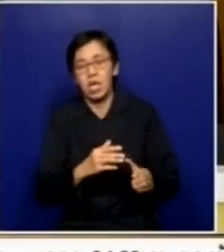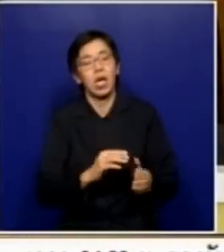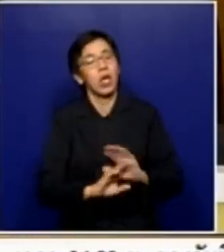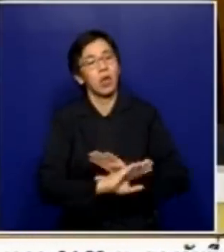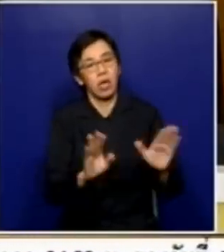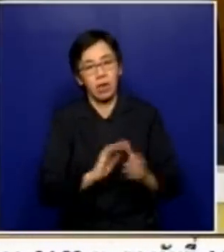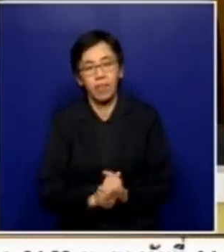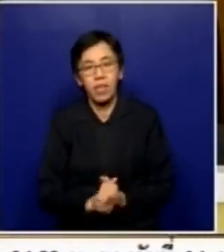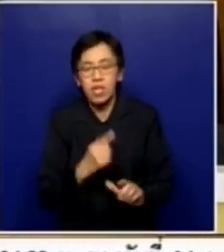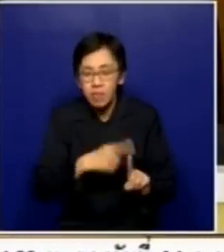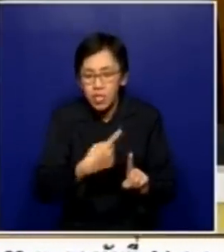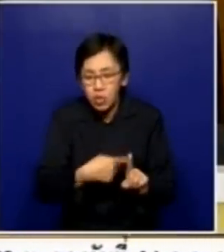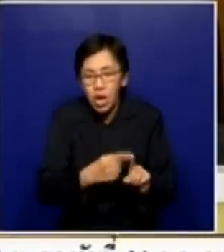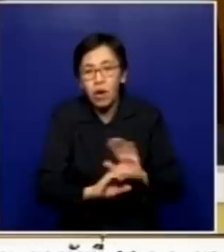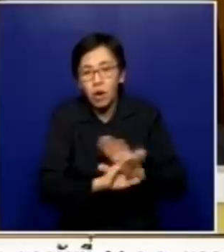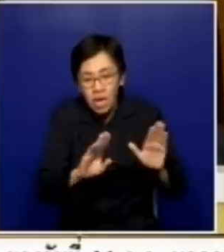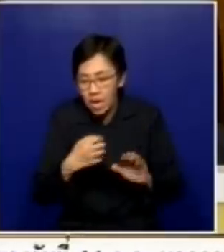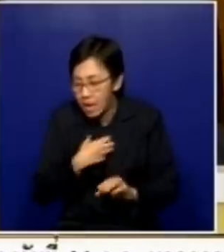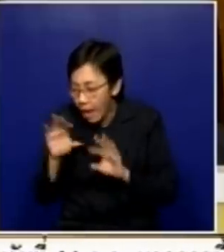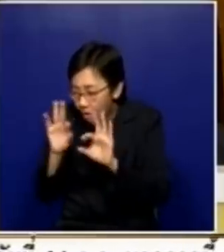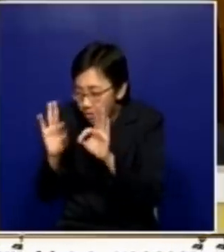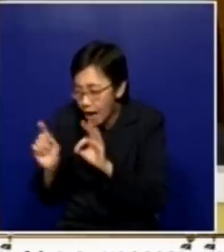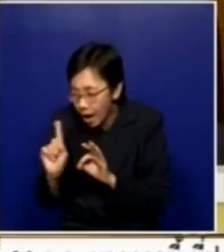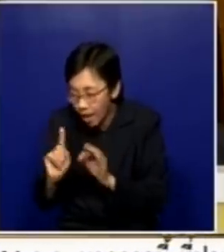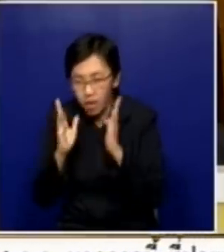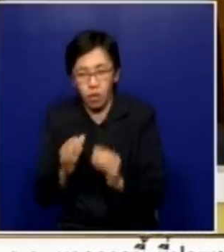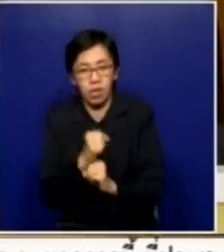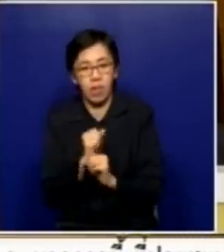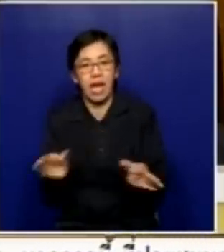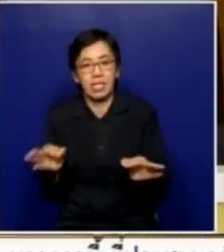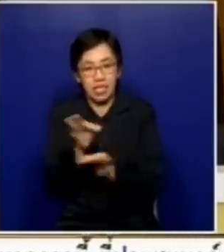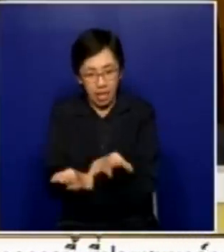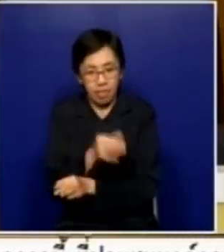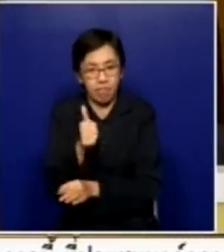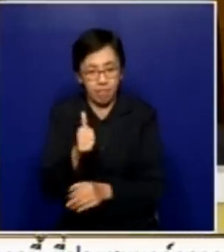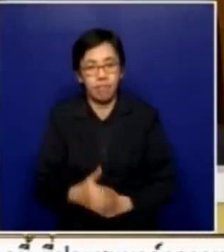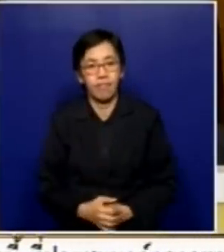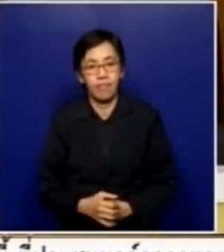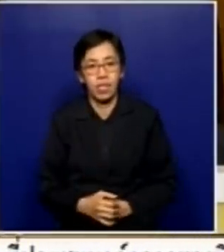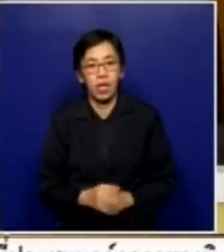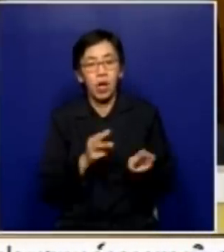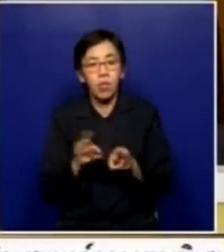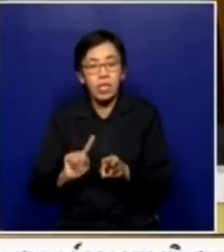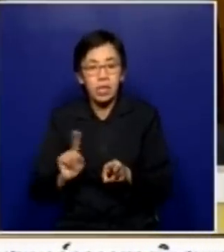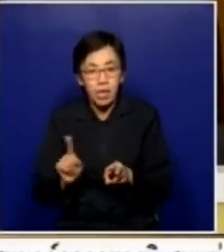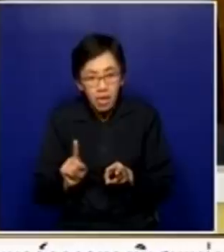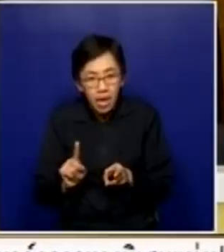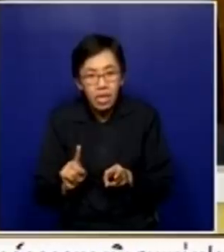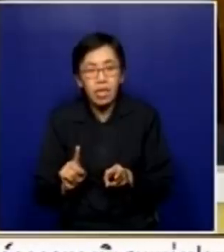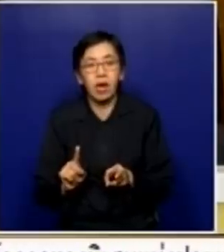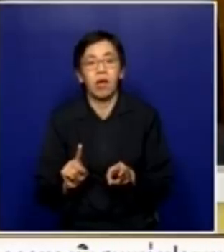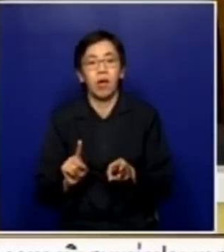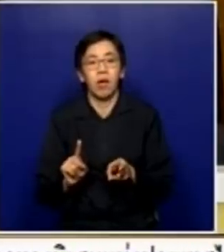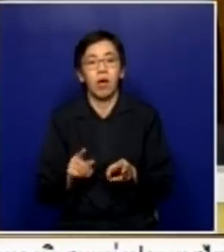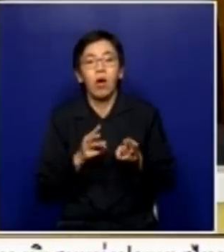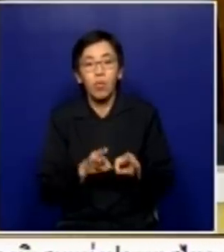งคราว เช Levinechsel็ขอให้สญหาคนทมาปฏิบติหนาที่แนเป็กชวงคราวด้วยกระบoonการทอย่น้อยพอจะรบกได้มาทสุก็